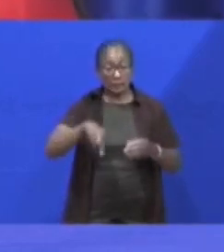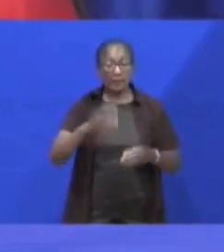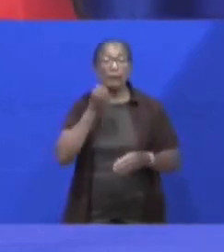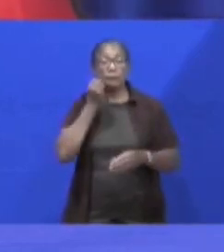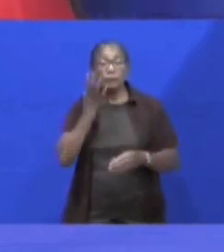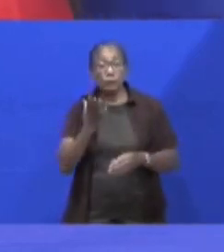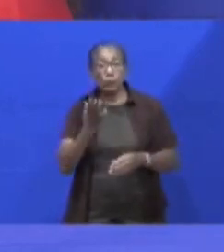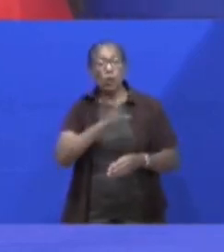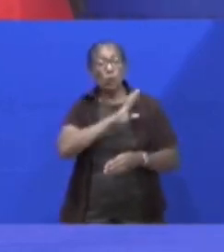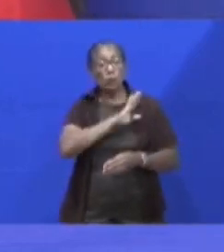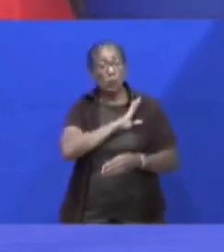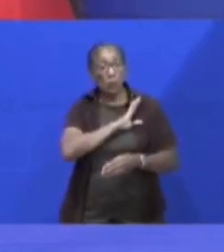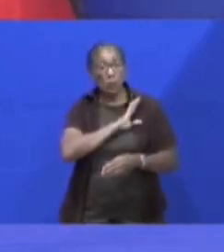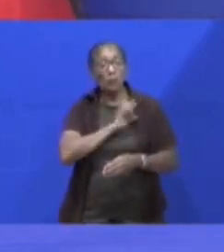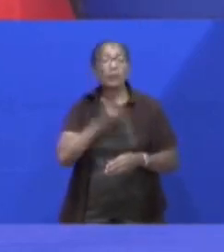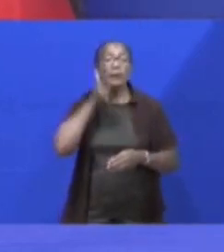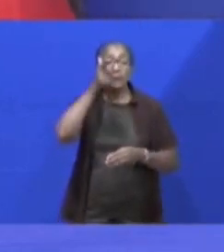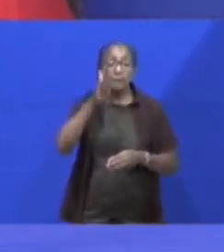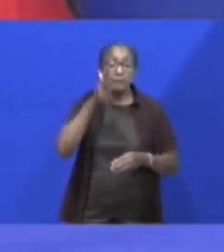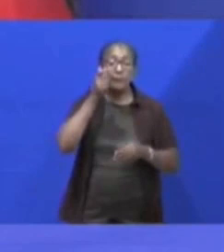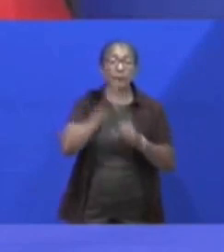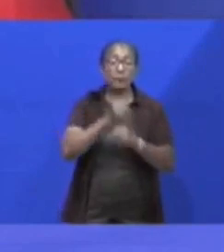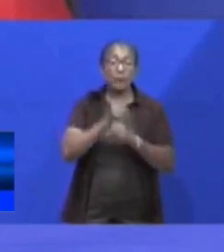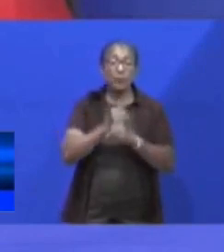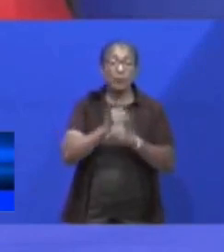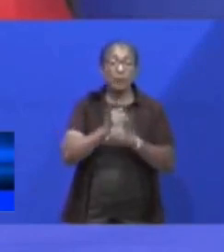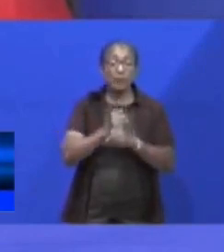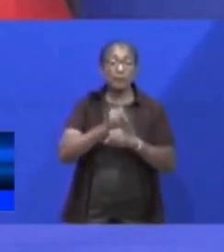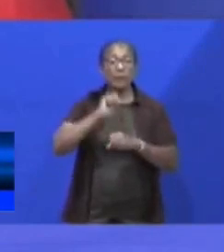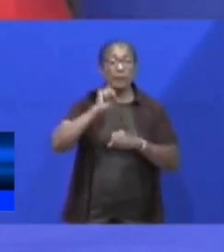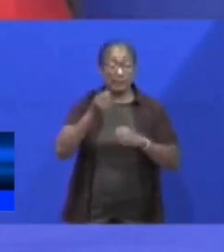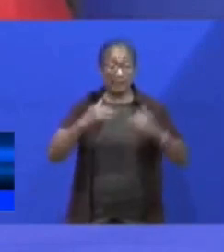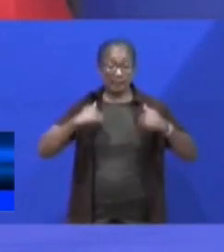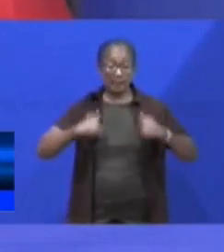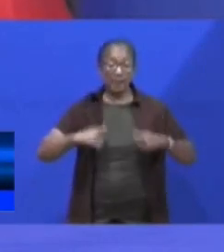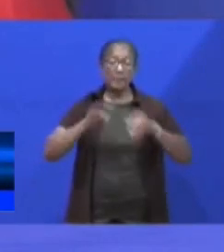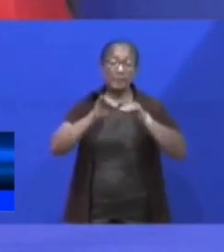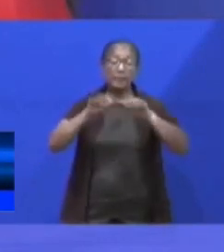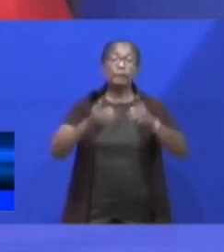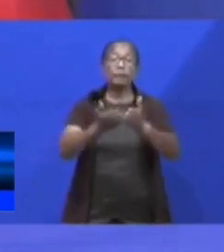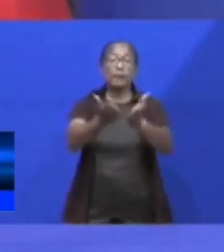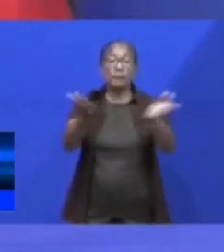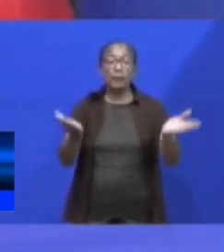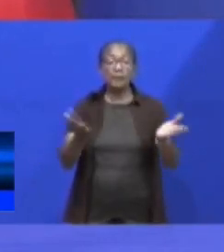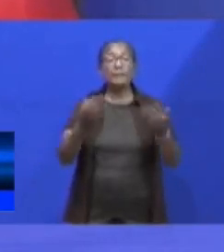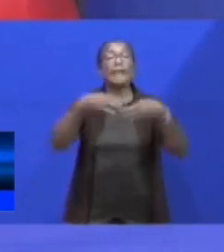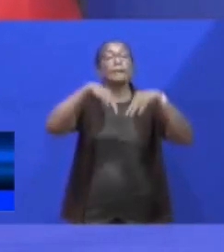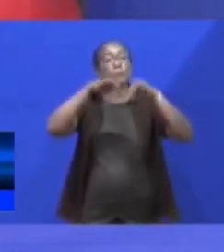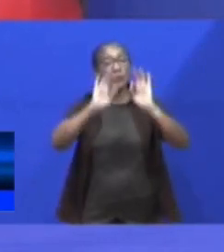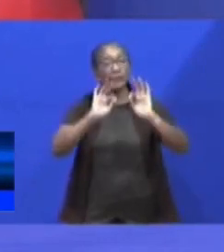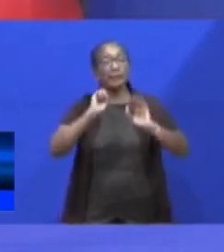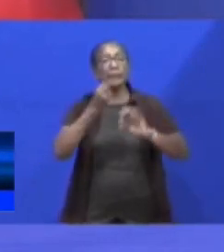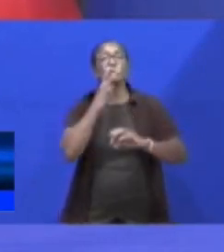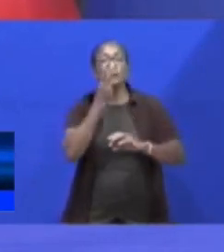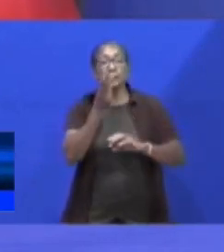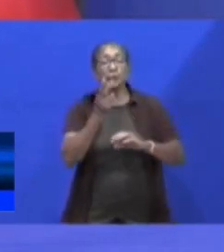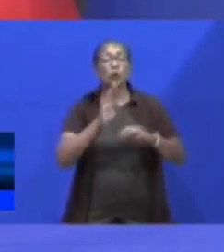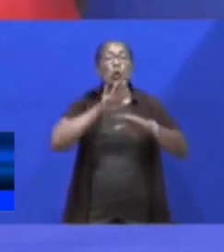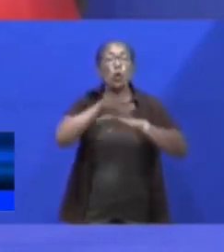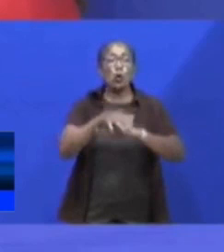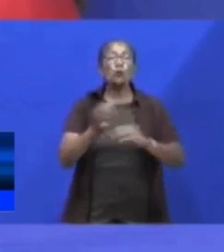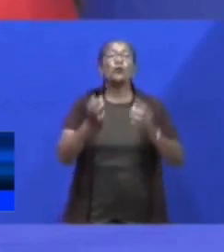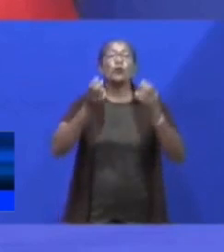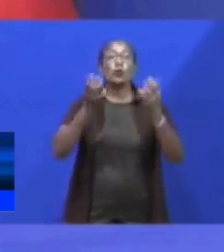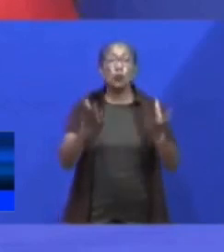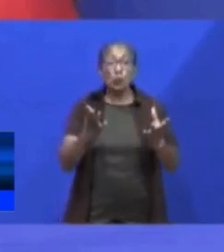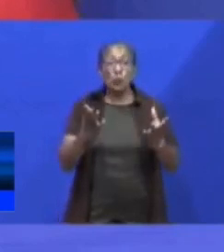nog besloten om ook daarover een film te maken, waardoor het publiek breder geïnformeerd en beter geïnformeerd kan worden over hoe wij doen